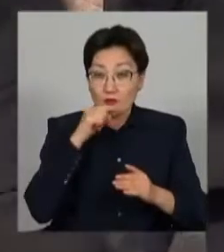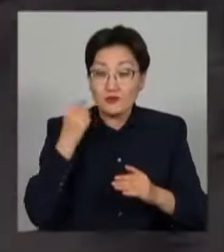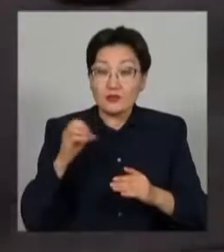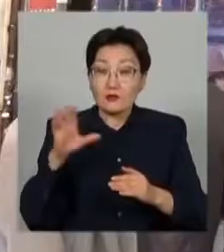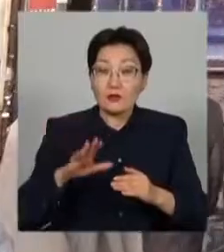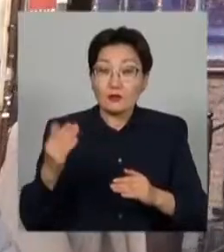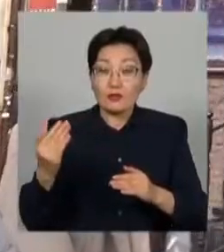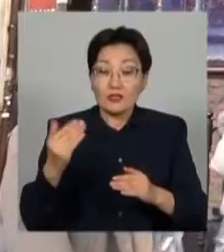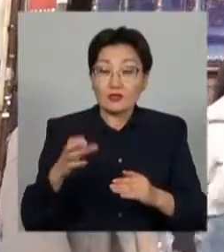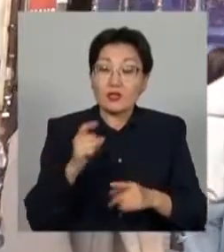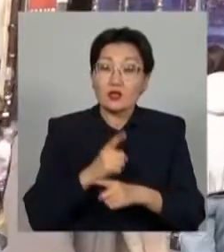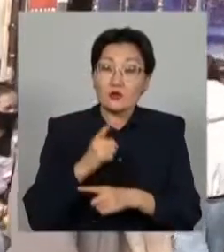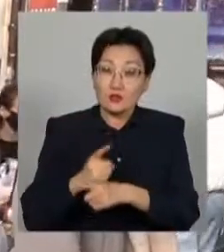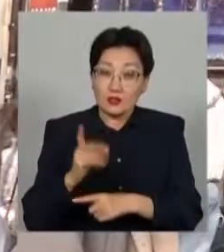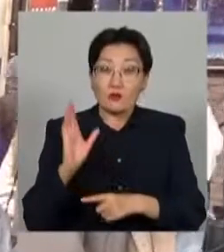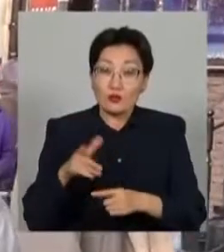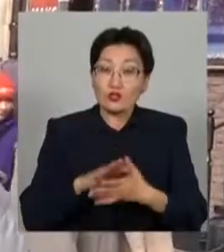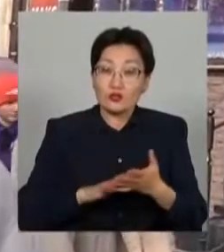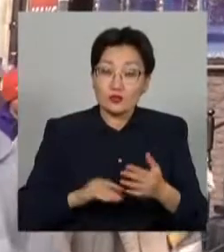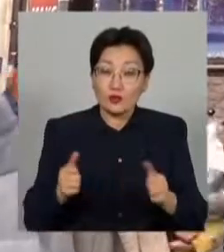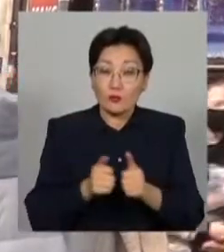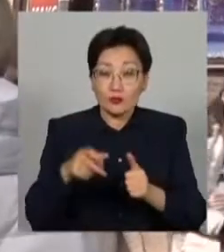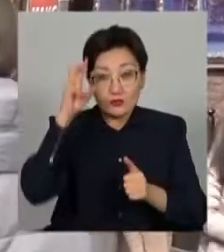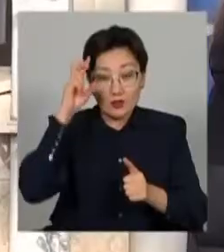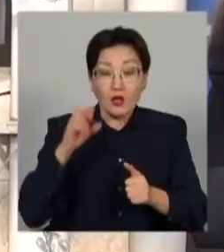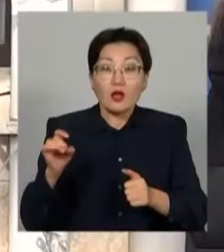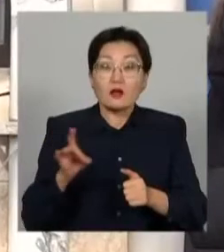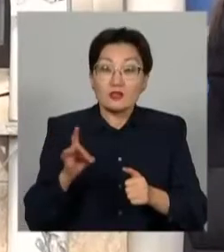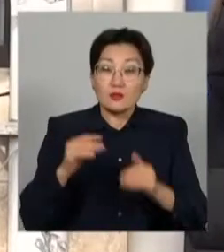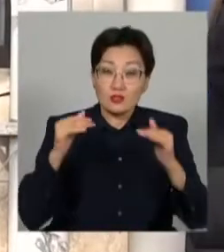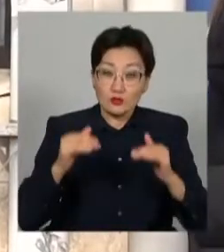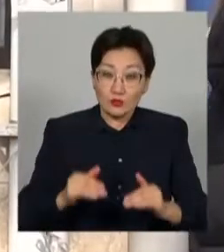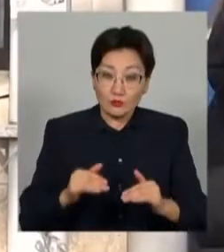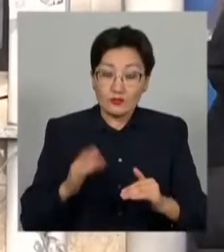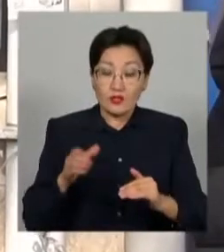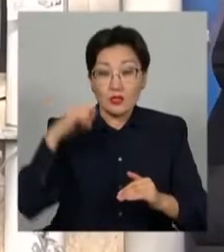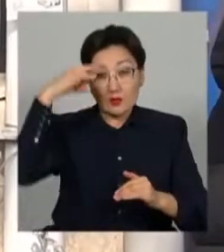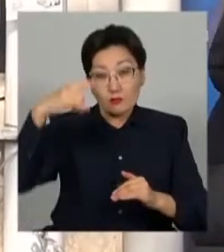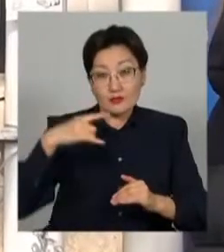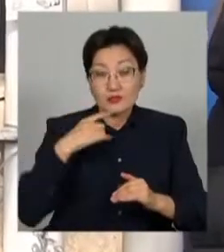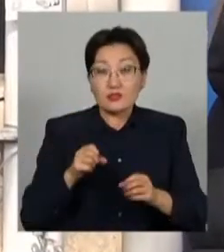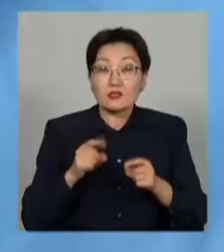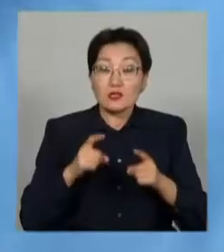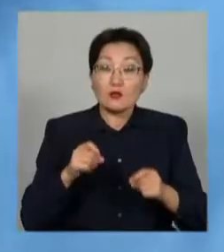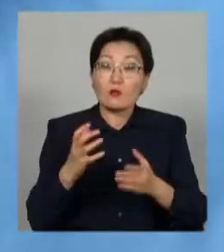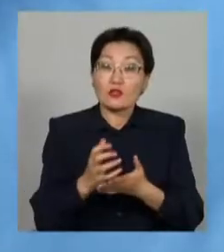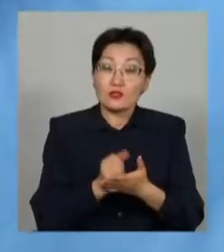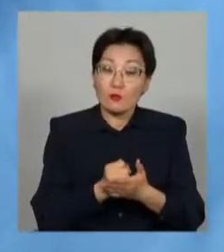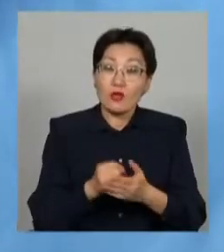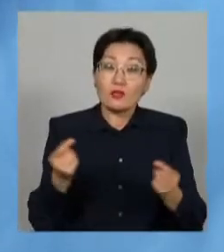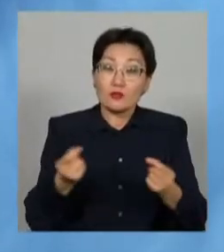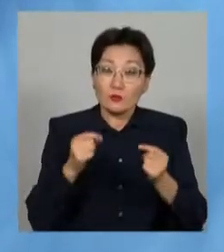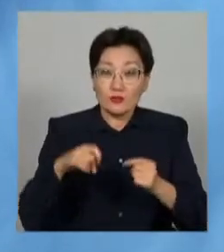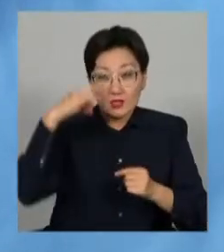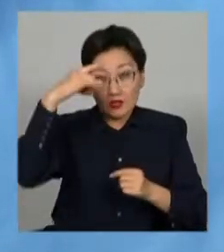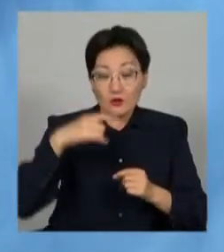Еуропа тарапынан әлі де санкция салынатын болса, көрші мемлекеттің валютасы құлдырайды. Сарапшылар бұдан Қазақстанның алтын валюта резерв қоры азайып,